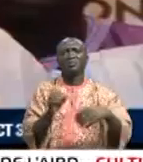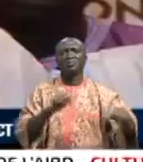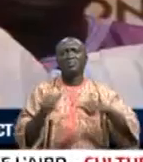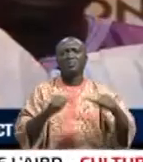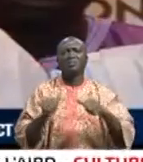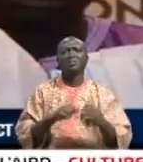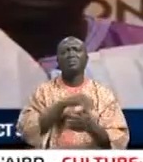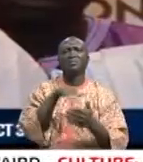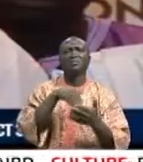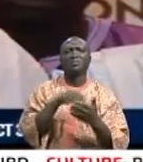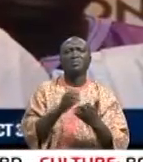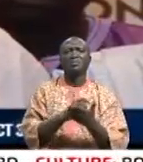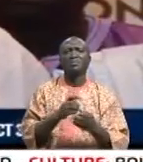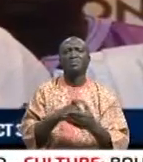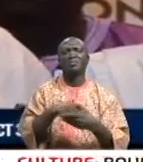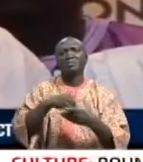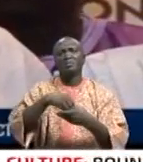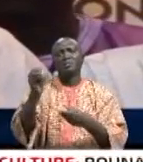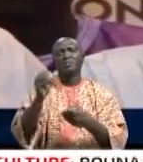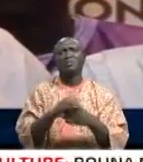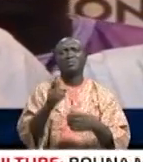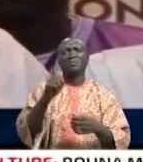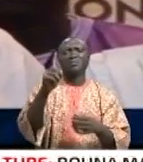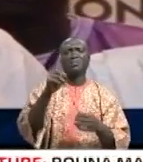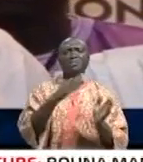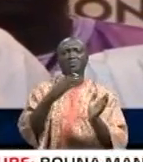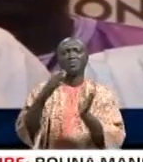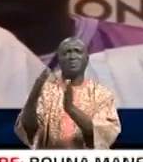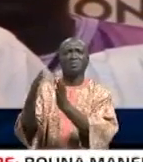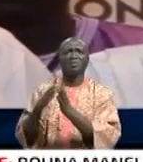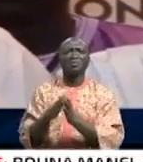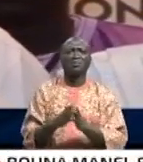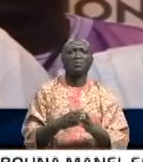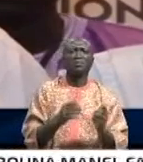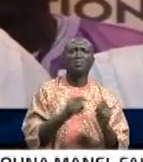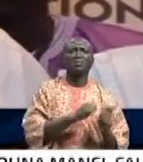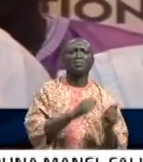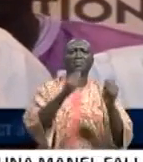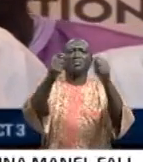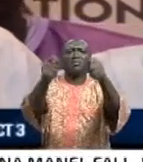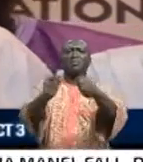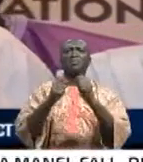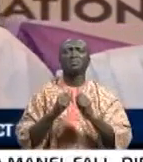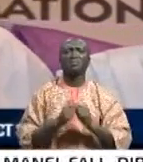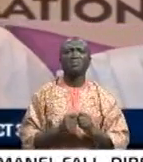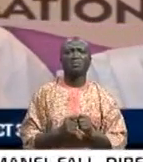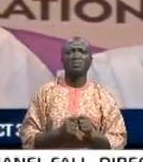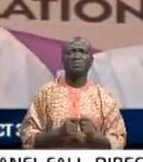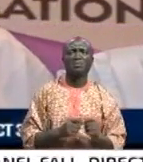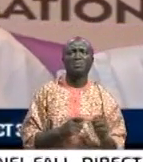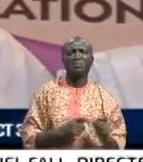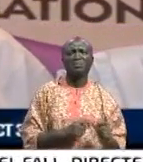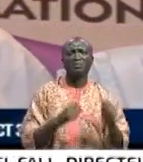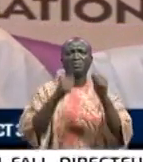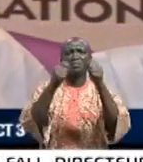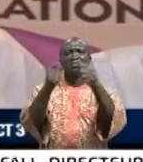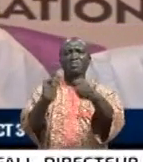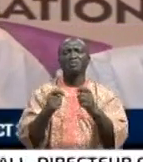l'octroi de la décentralisation est un processus de transfert de transfert de